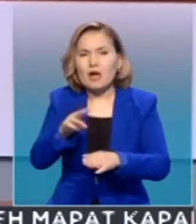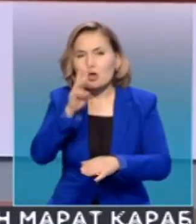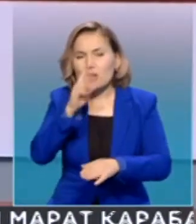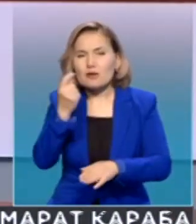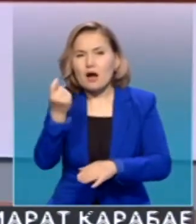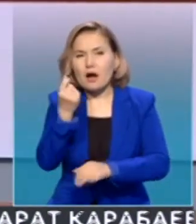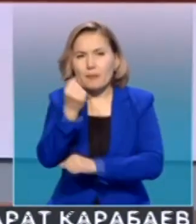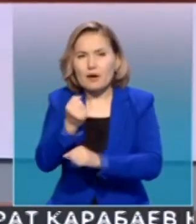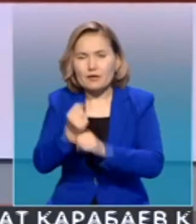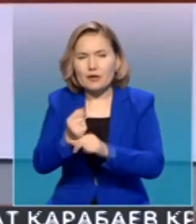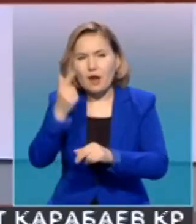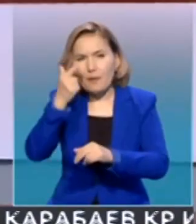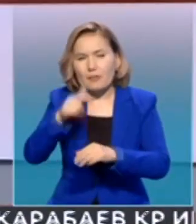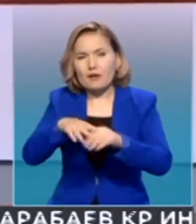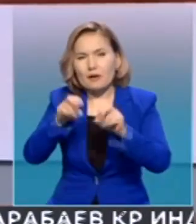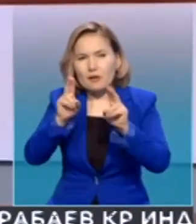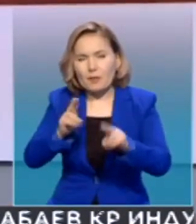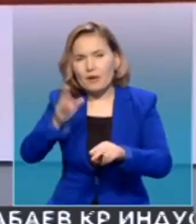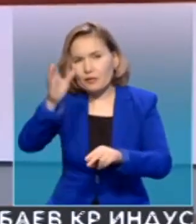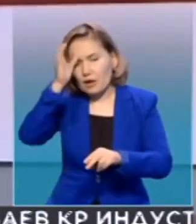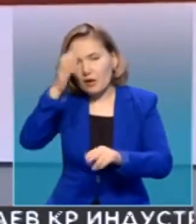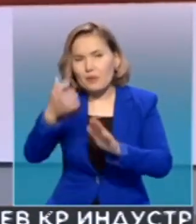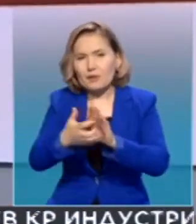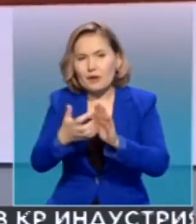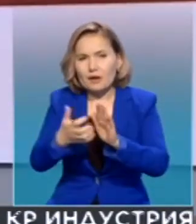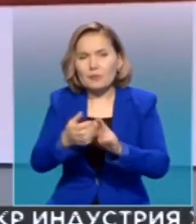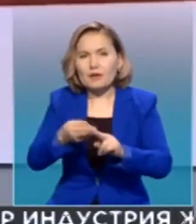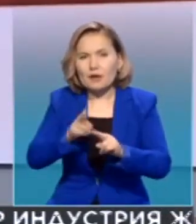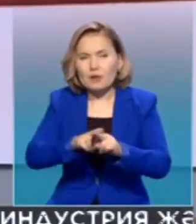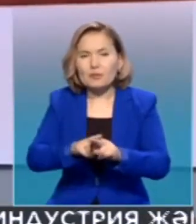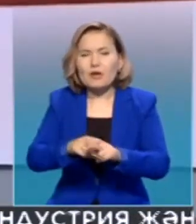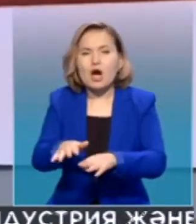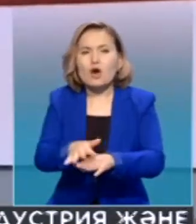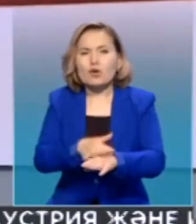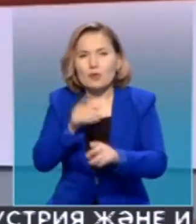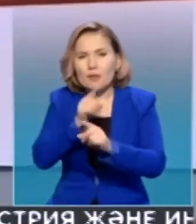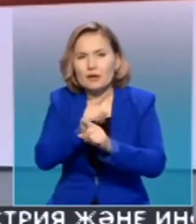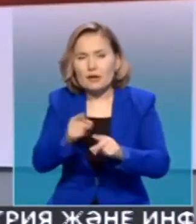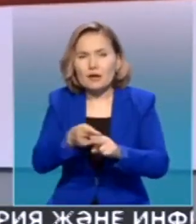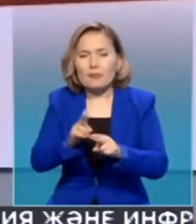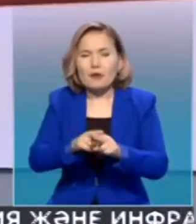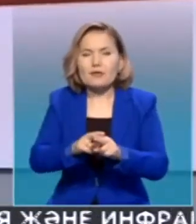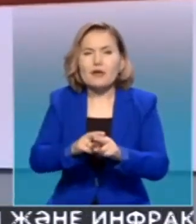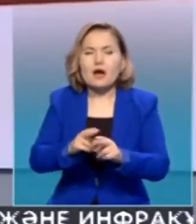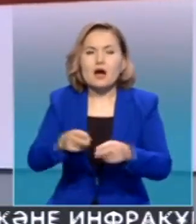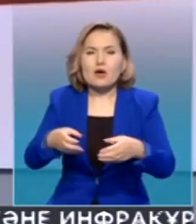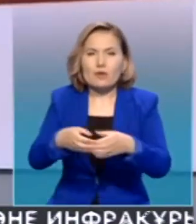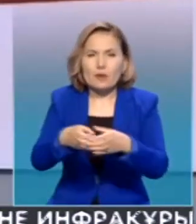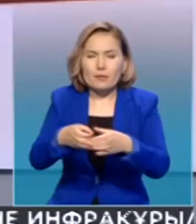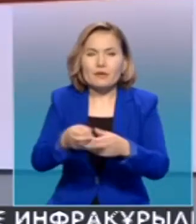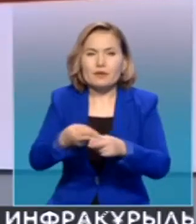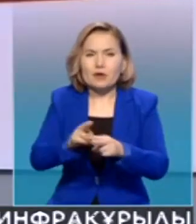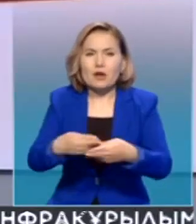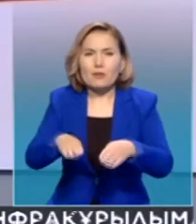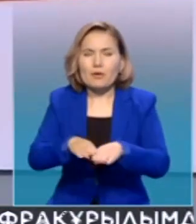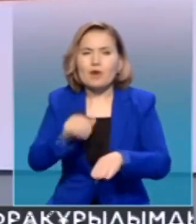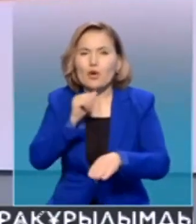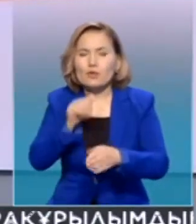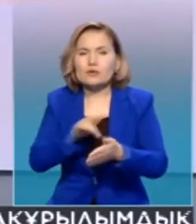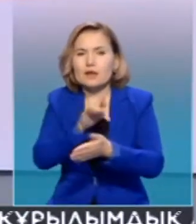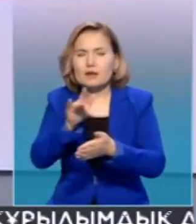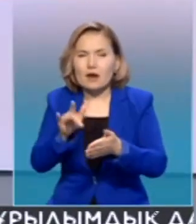соның салдарынан білікті кадрда тапшы. Осындай келеңсіздіктің кесірінен ұзақ жылдық селекцияның арқасында пайда болған Қостанай